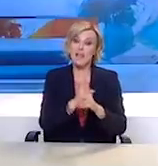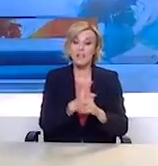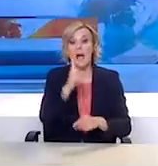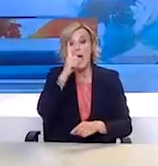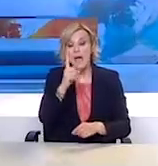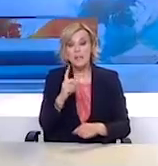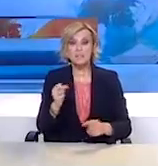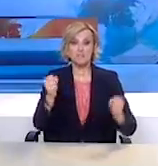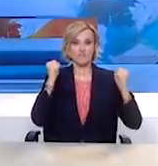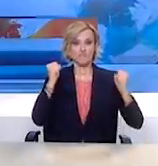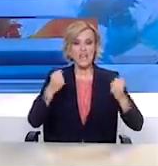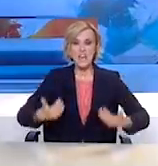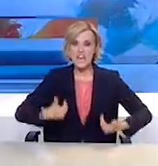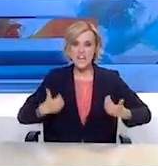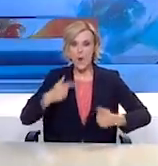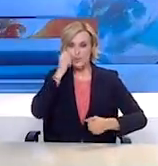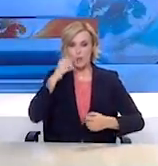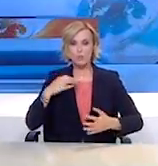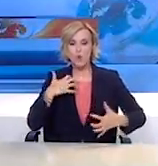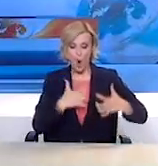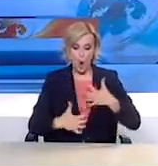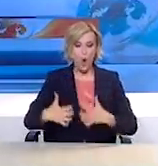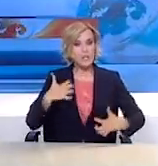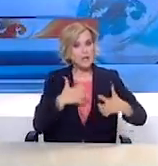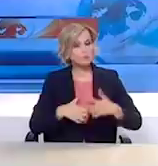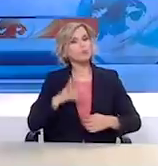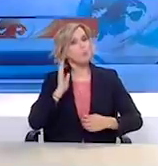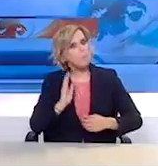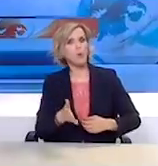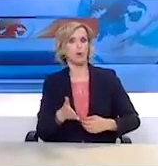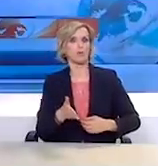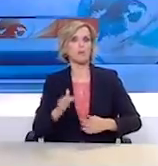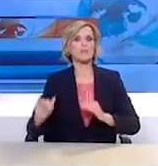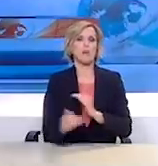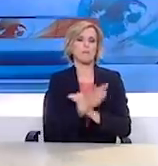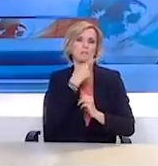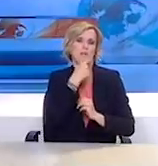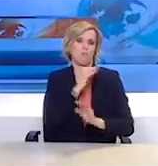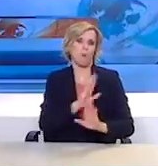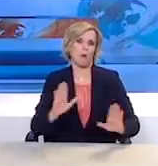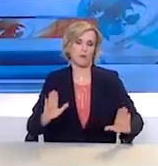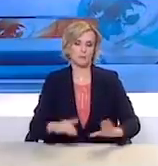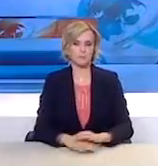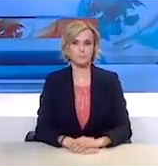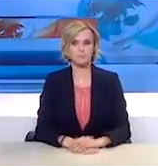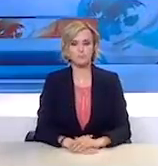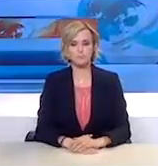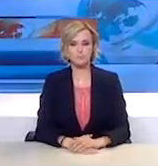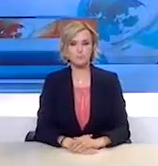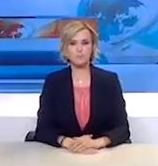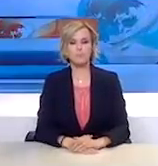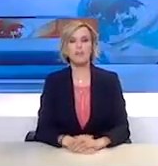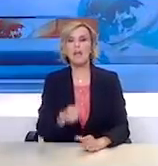νέος γερός οργανισμός μπορεί να δημοσιευτούν και κάποια περιστατικά τέτοια. Η κυρία Βέργου από την Εφημερίδα των